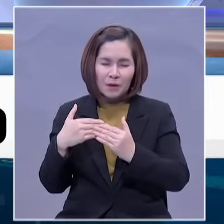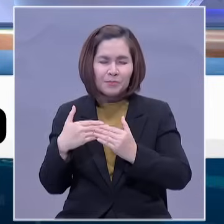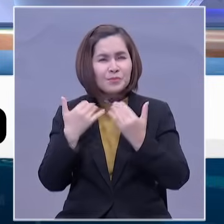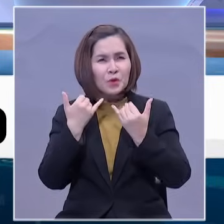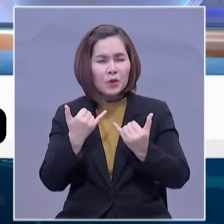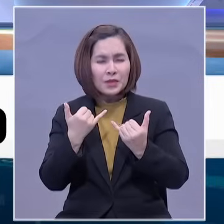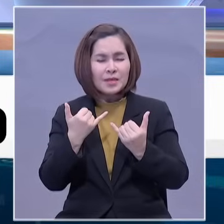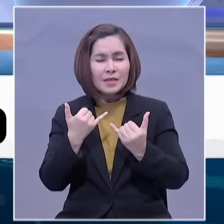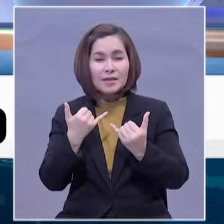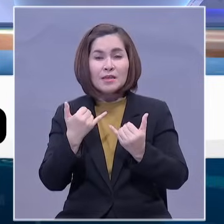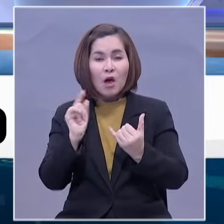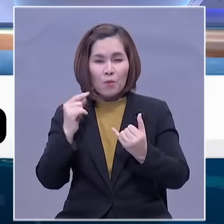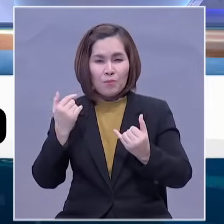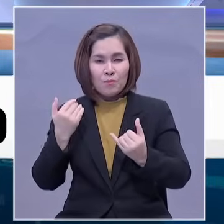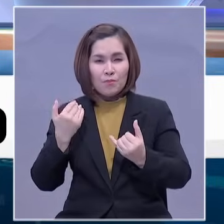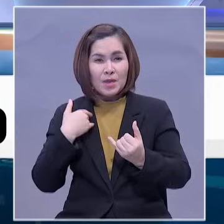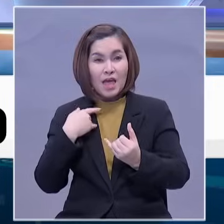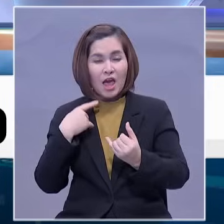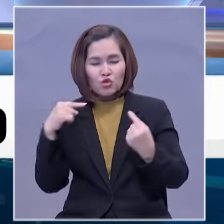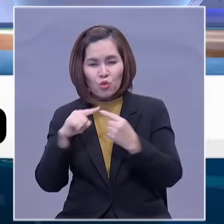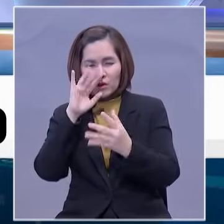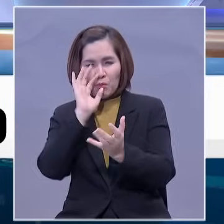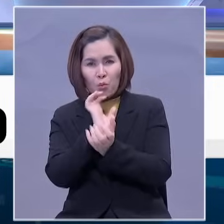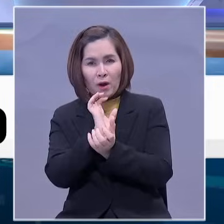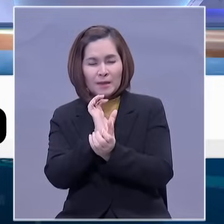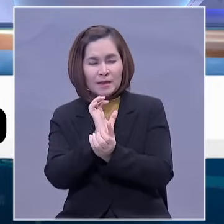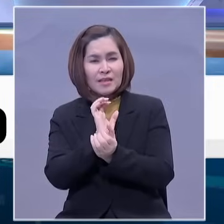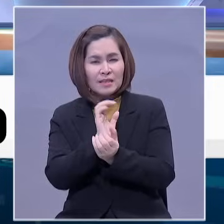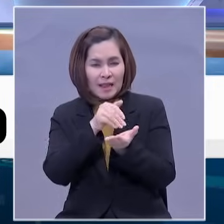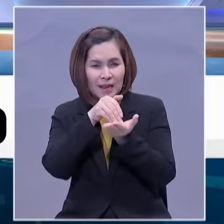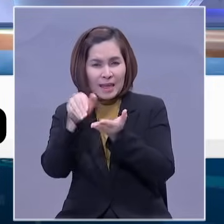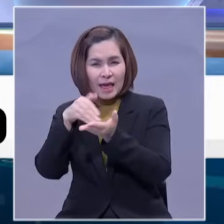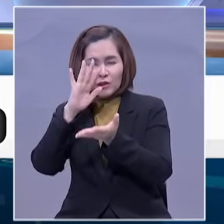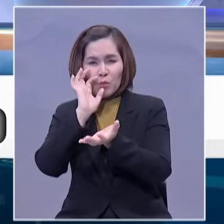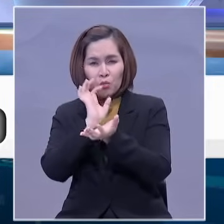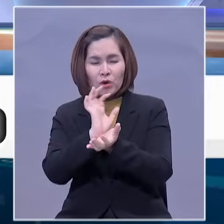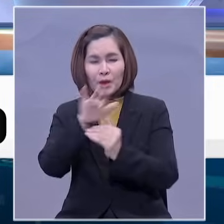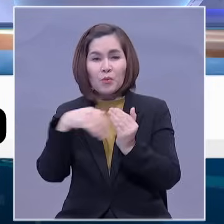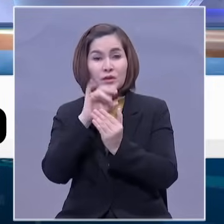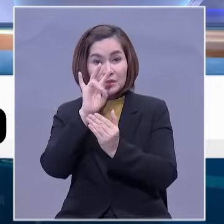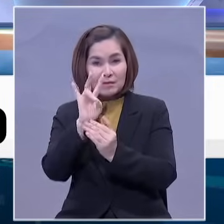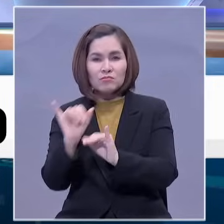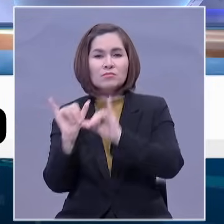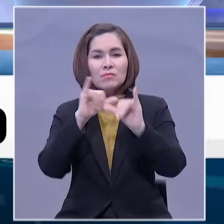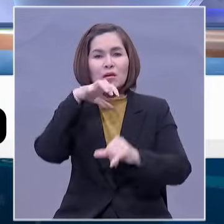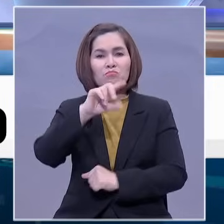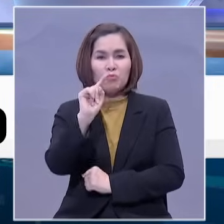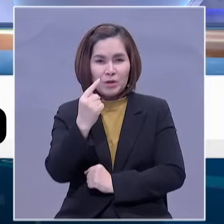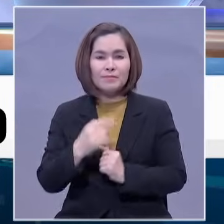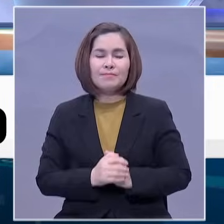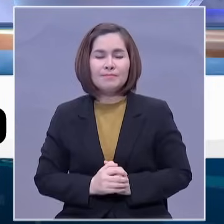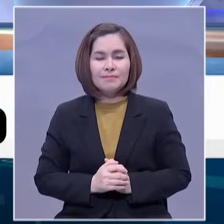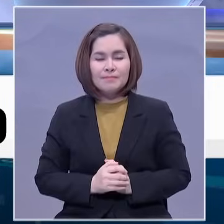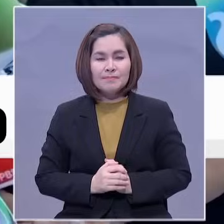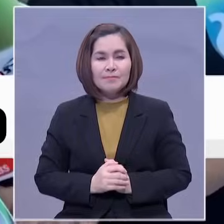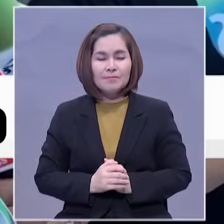ตอนนี้เนี่ยถึงขั้นที่ว่ามีการสั่งเด้งแล้วพี่กรท่านผู้ชม 7ตำรวจที่เกี่ยวข้องกับเรื่องนี้นะครับท่านผู้ชมครับเรื่องนี้ทางพล.ตำรวจโท